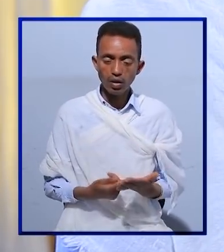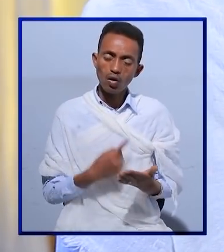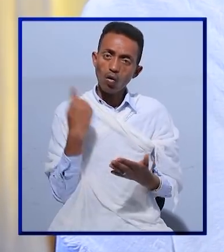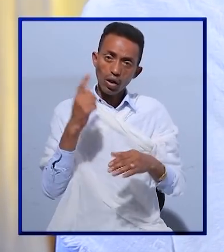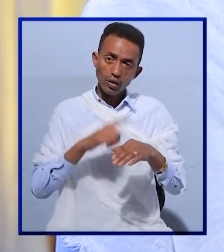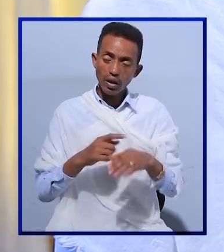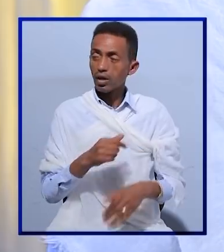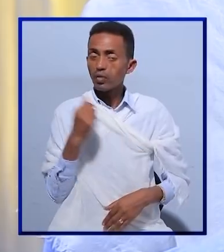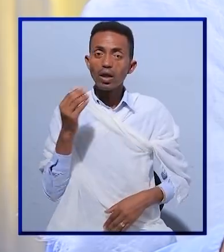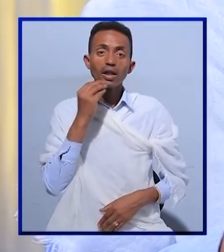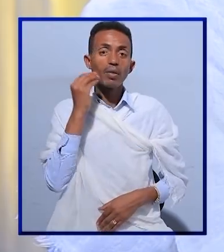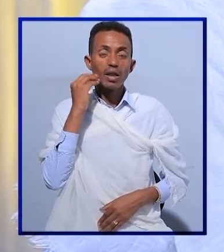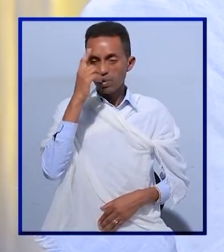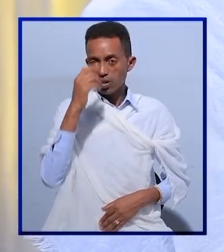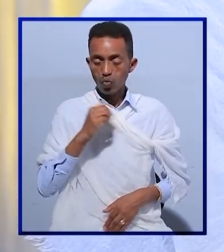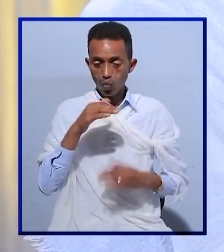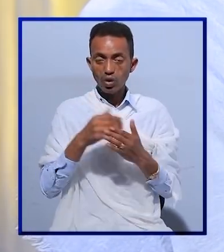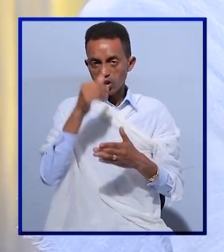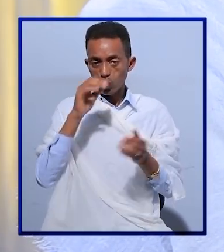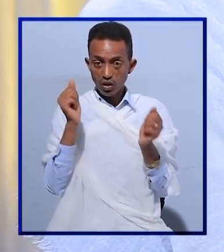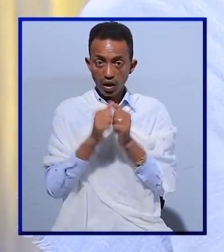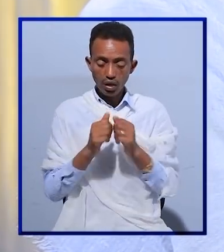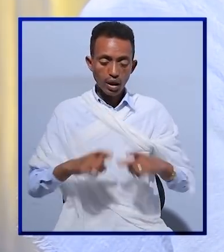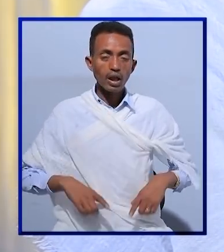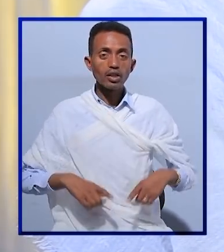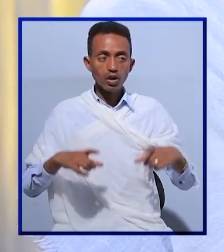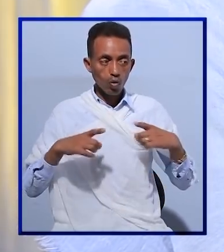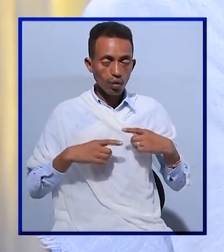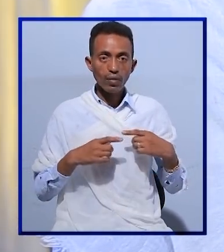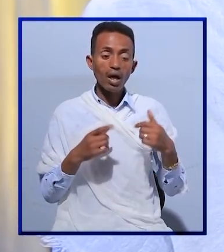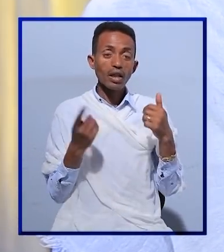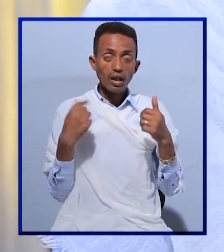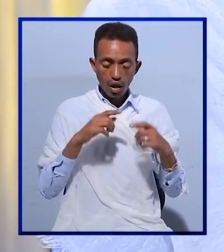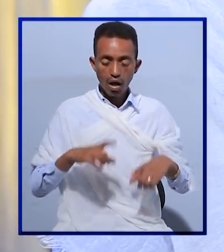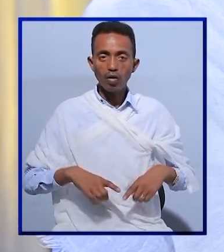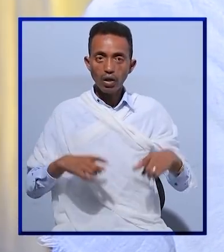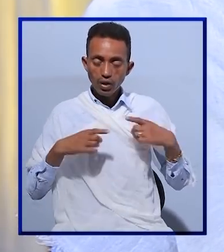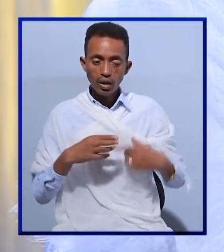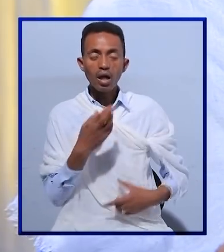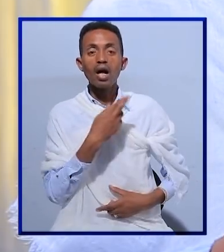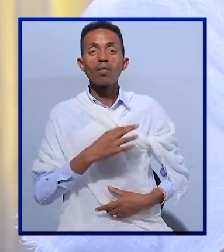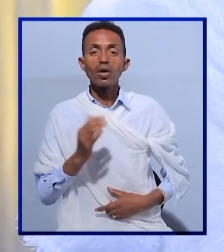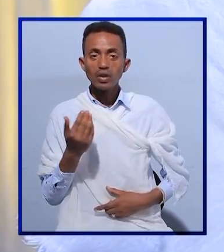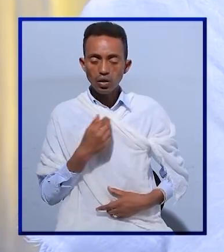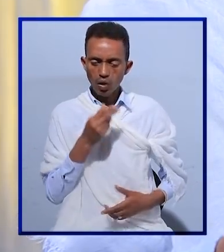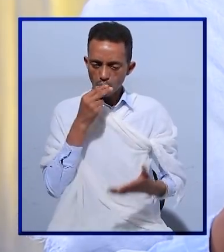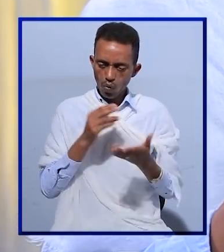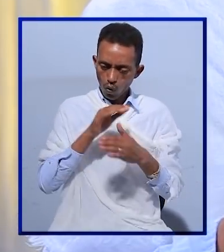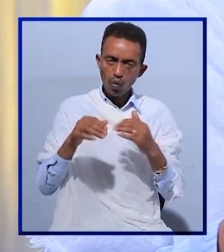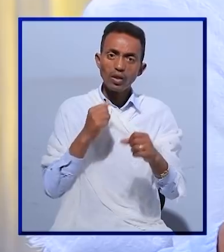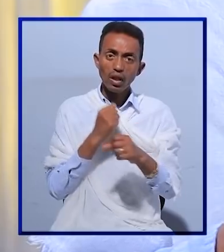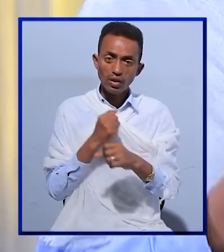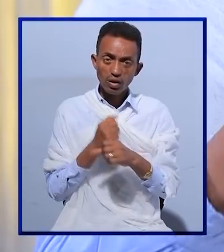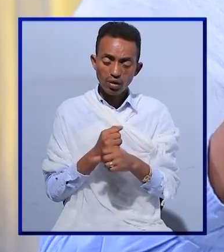ስለዚህ ሁሉ ጊዜ ከሌሎች ቤተ እምነት ተከታዮች ሰዎች ጋር ስንኖር አኗኗራችን ሃይማኖታችንን